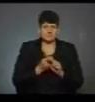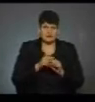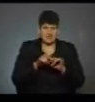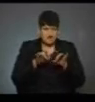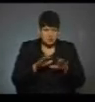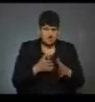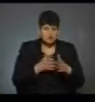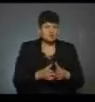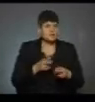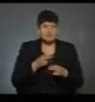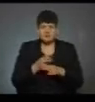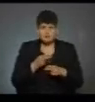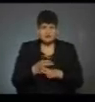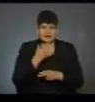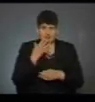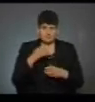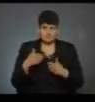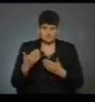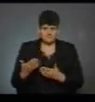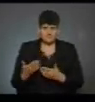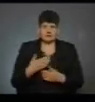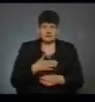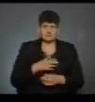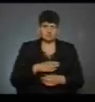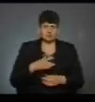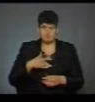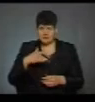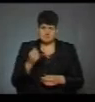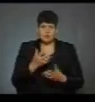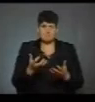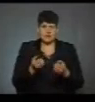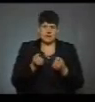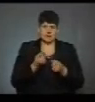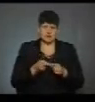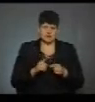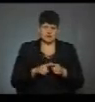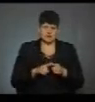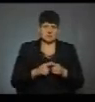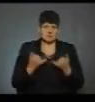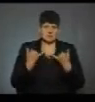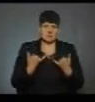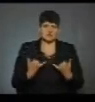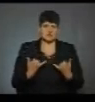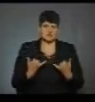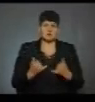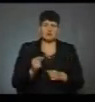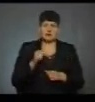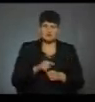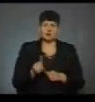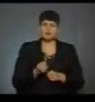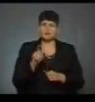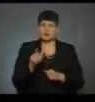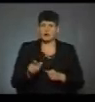щоб не нашкодити теплопостачальнику. Для нас було принципово прийняти цей виклик саме зараз. Для того, щоб